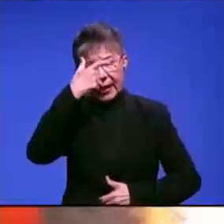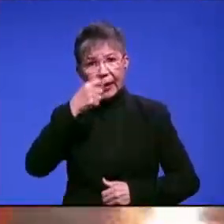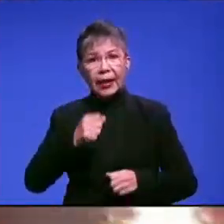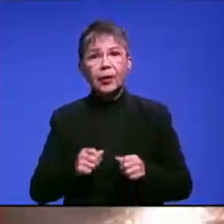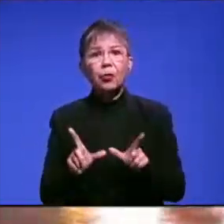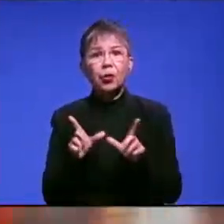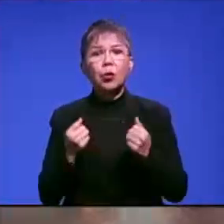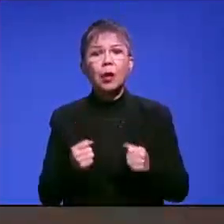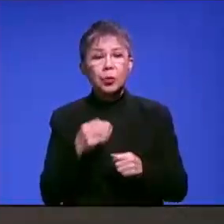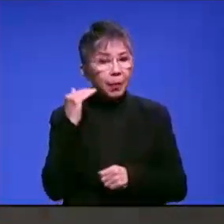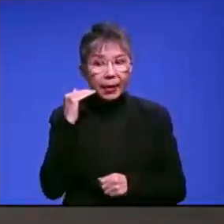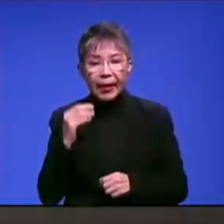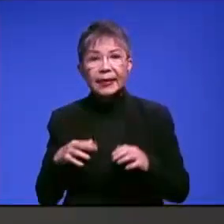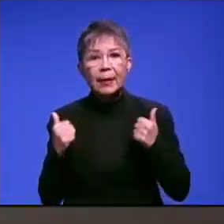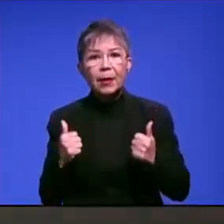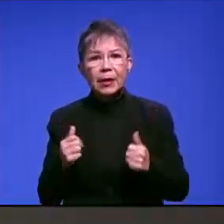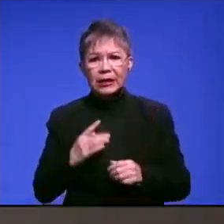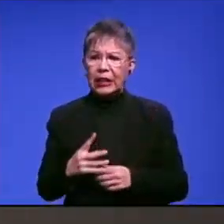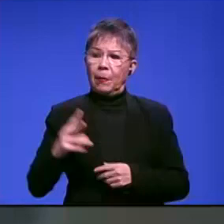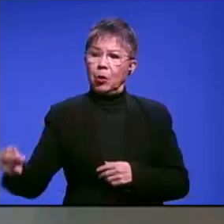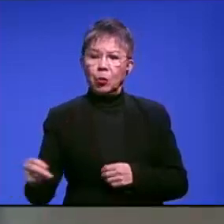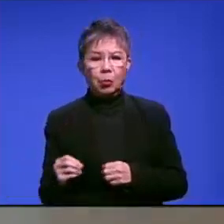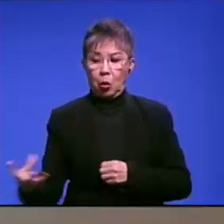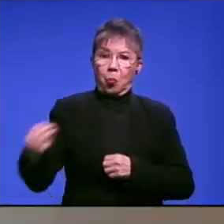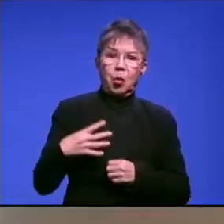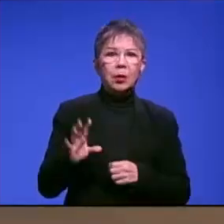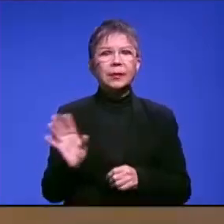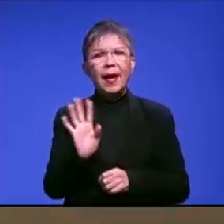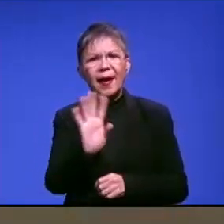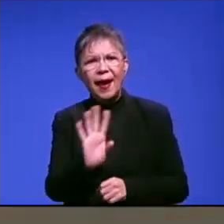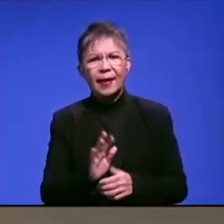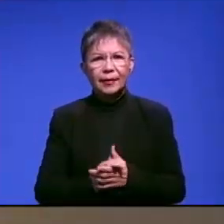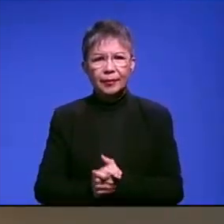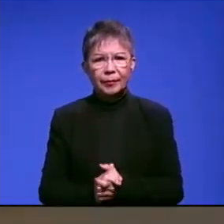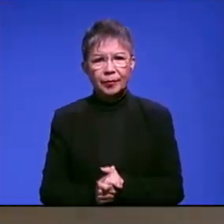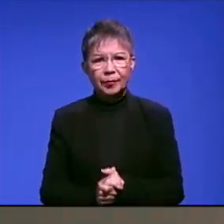memperhatikan keselamatan agar tidak menularkan virus ke permukiman. Gali Putra, Jakarta.